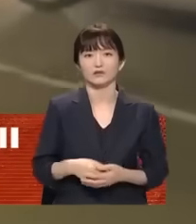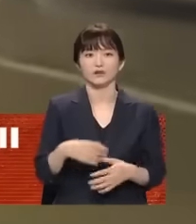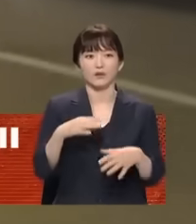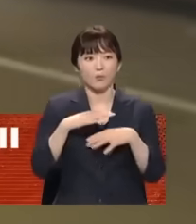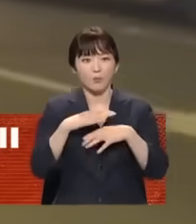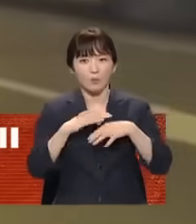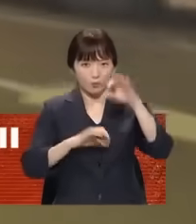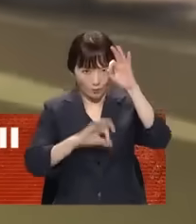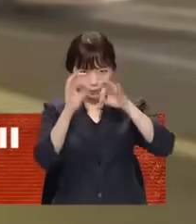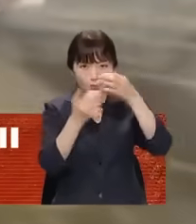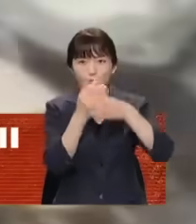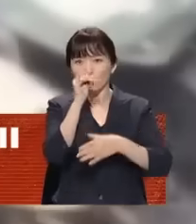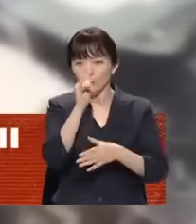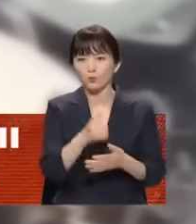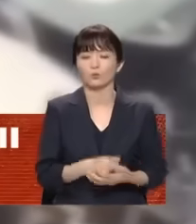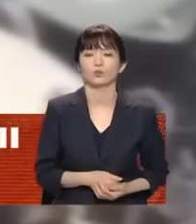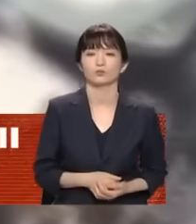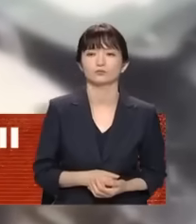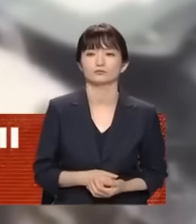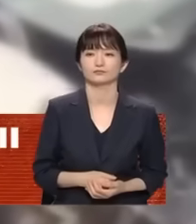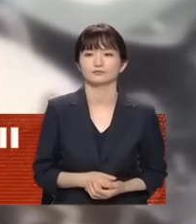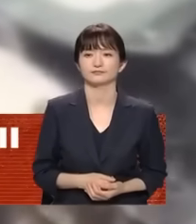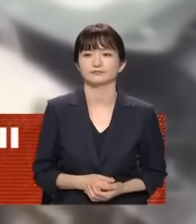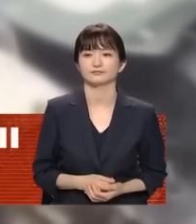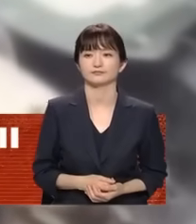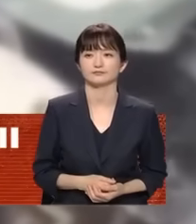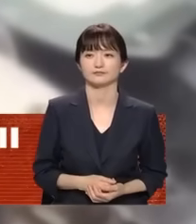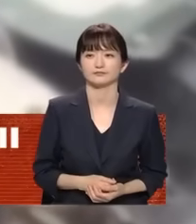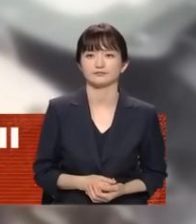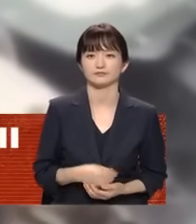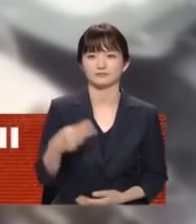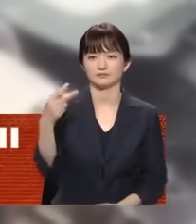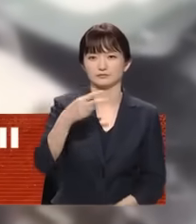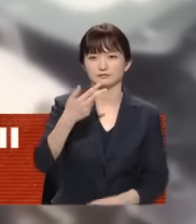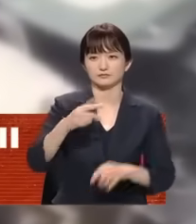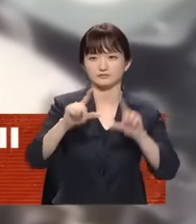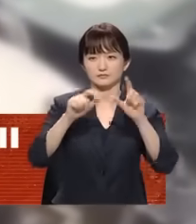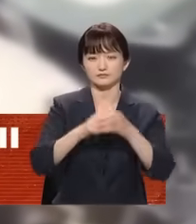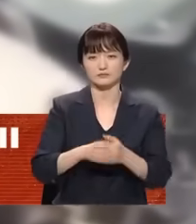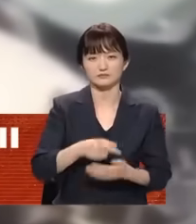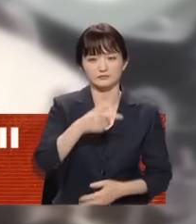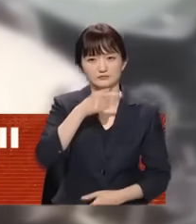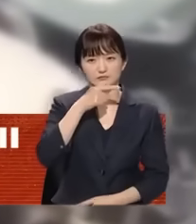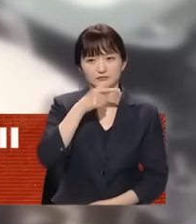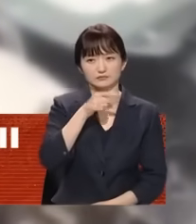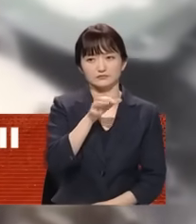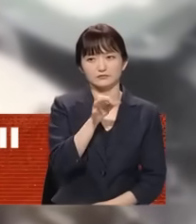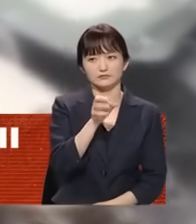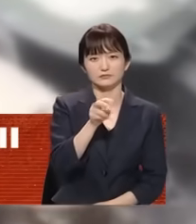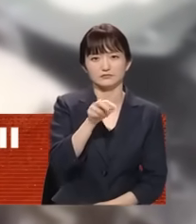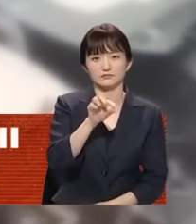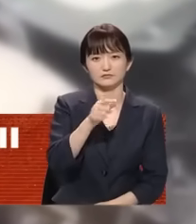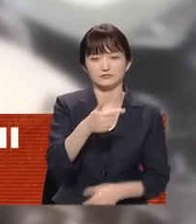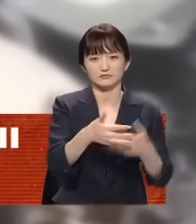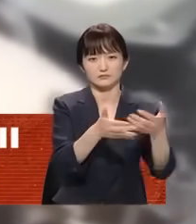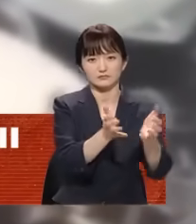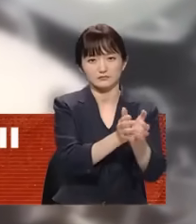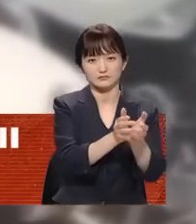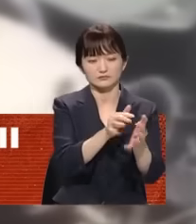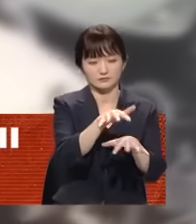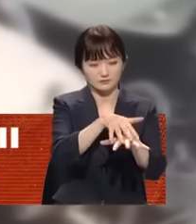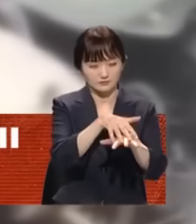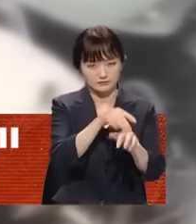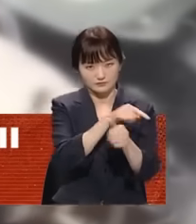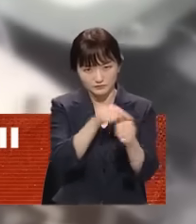있었어요 일단 그 중에서 좀 굵직한 사건들만 전해드리자면요 2007년에는 수원 역전파 있습니다 이곳에 조직원을 살해하기도